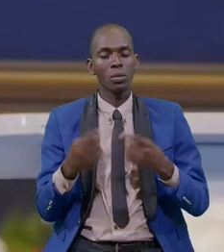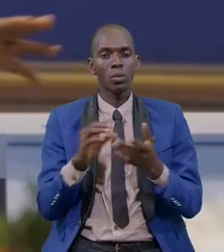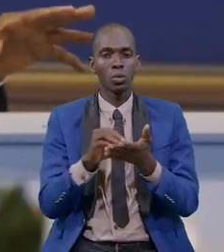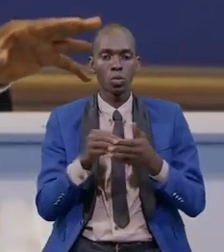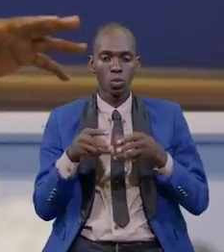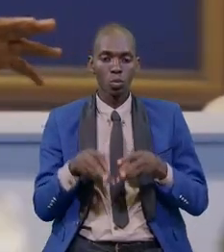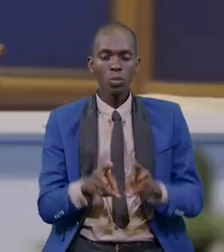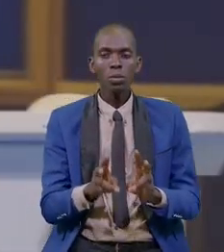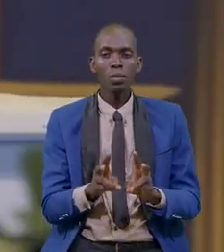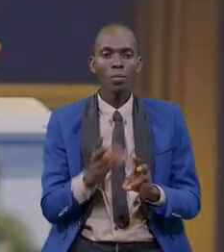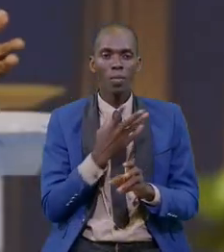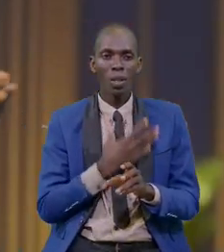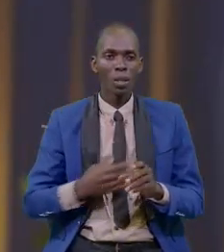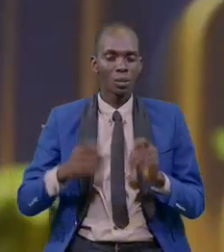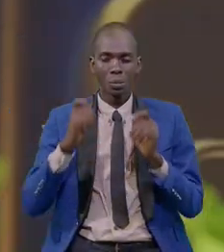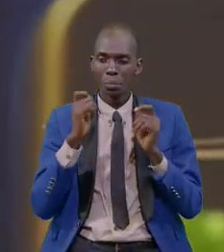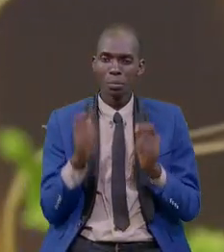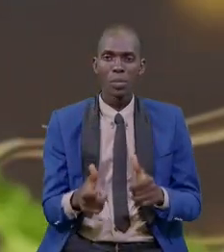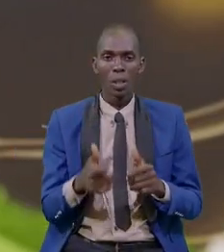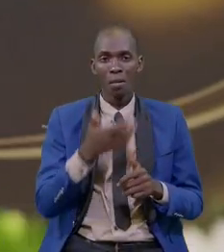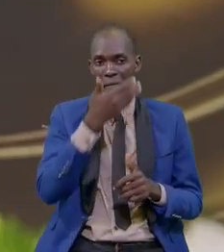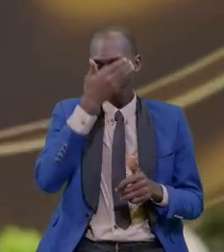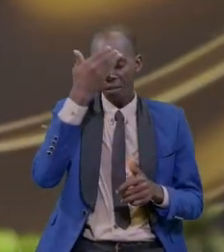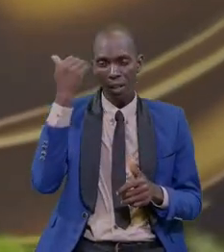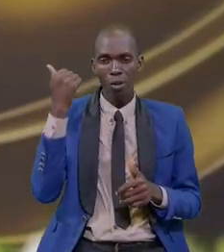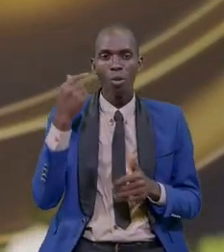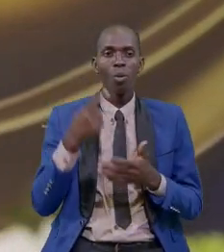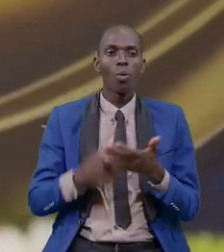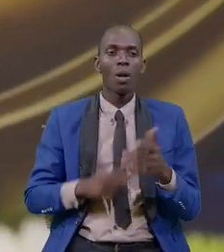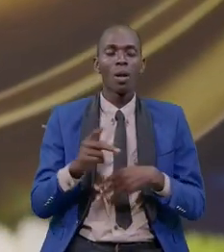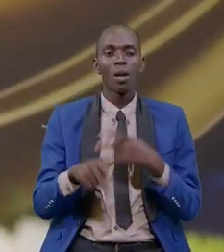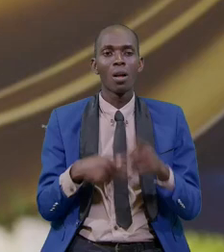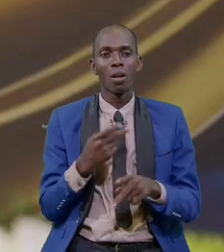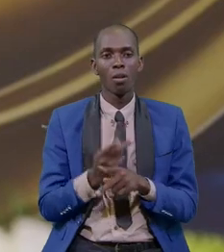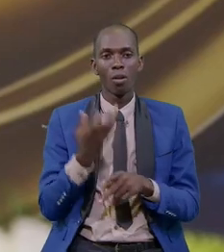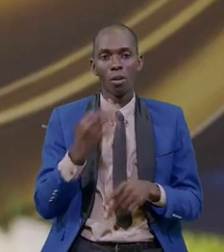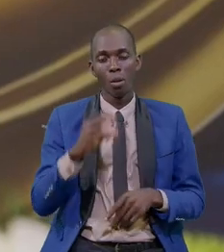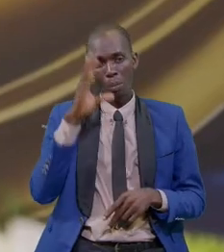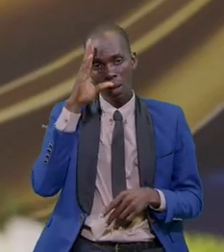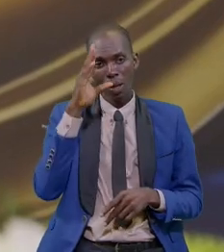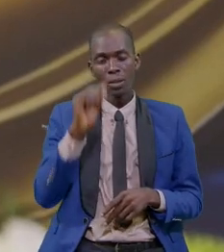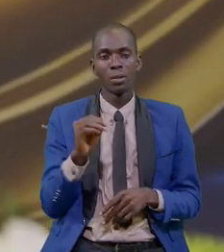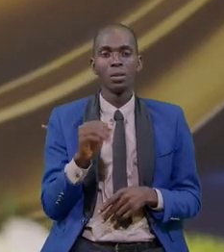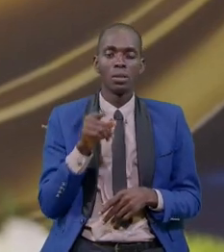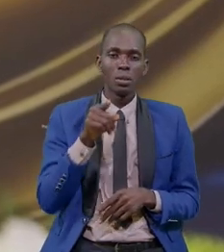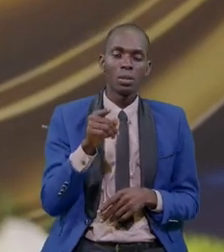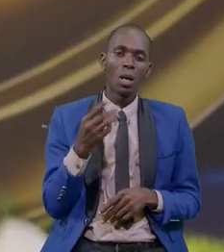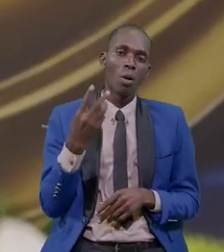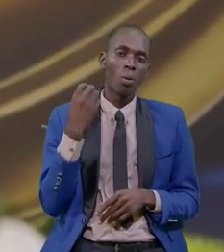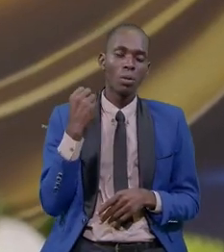va. Et il oublie aussitôt quel état il